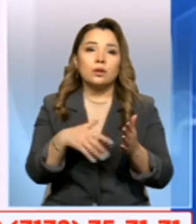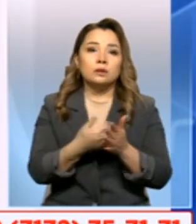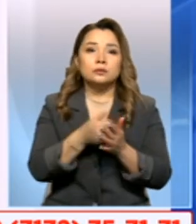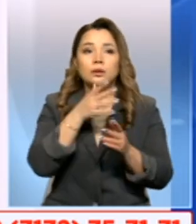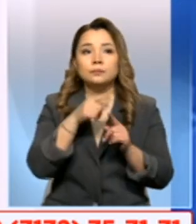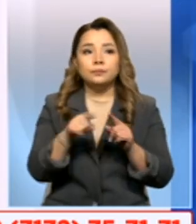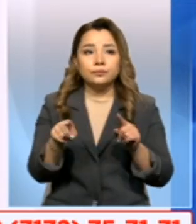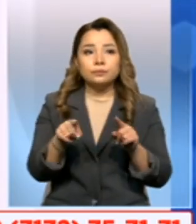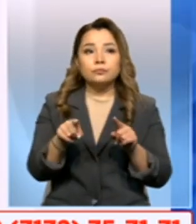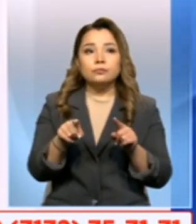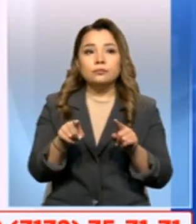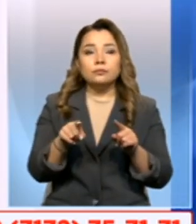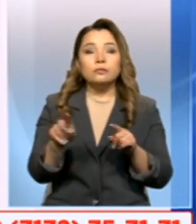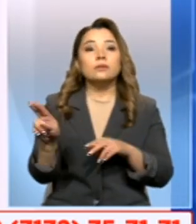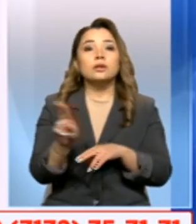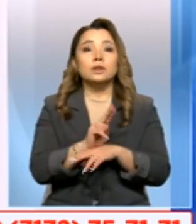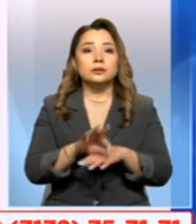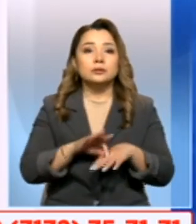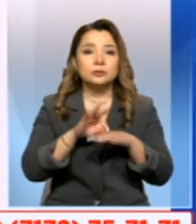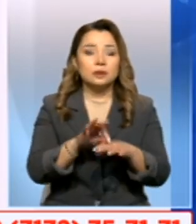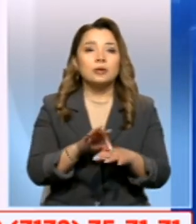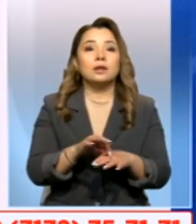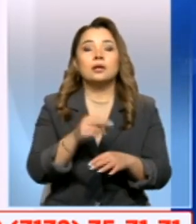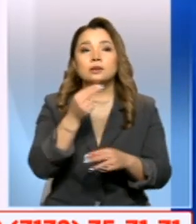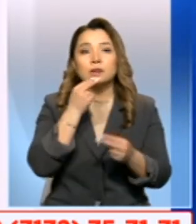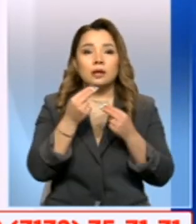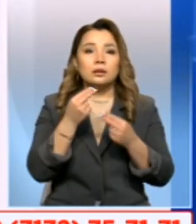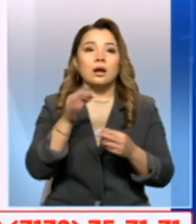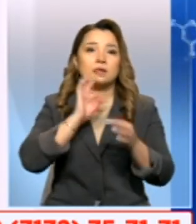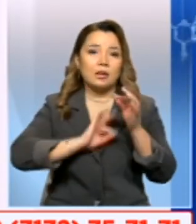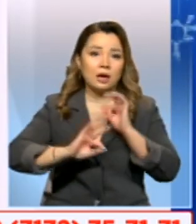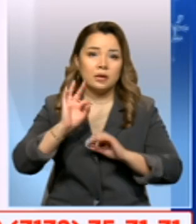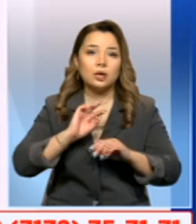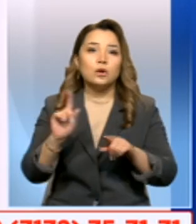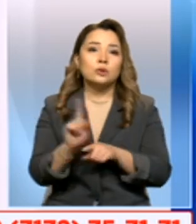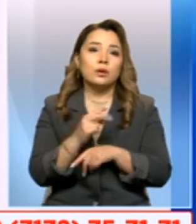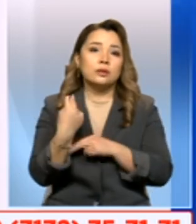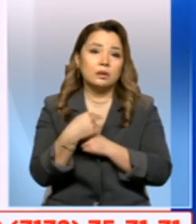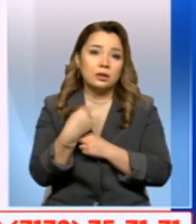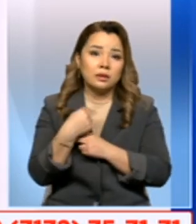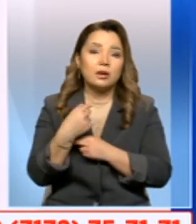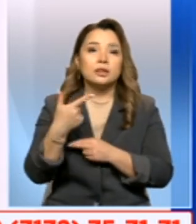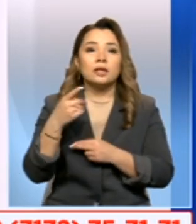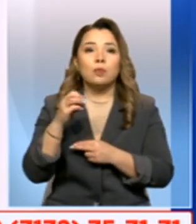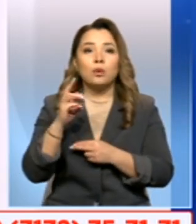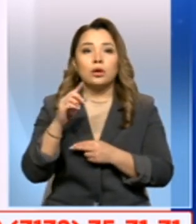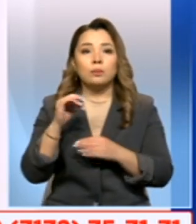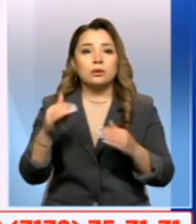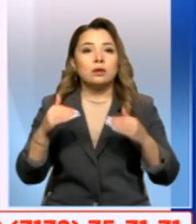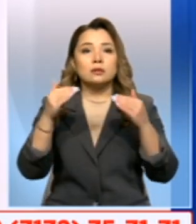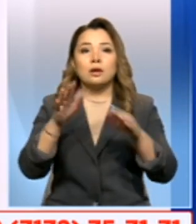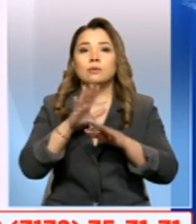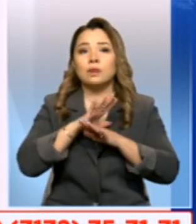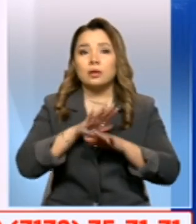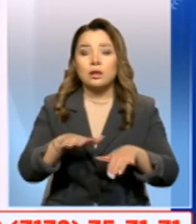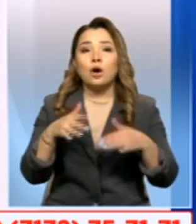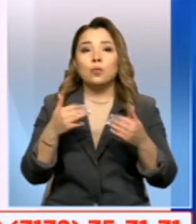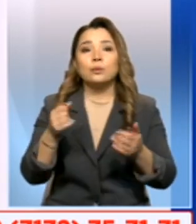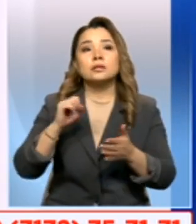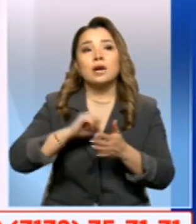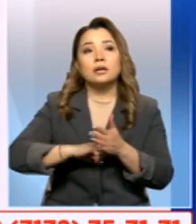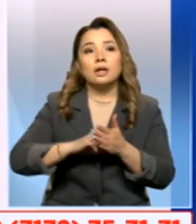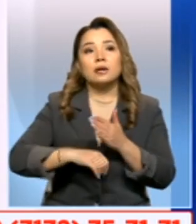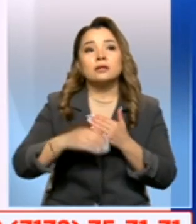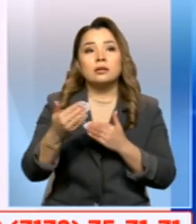бері емделсем де, дәрілік заттар ішсем де, гемоглобинімді көтере алмадым. Соның